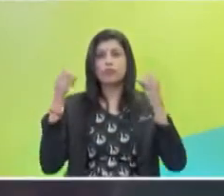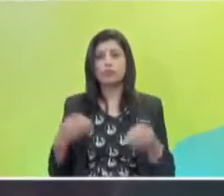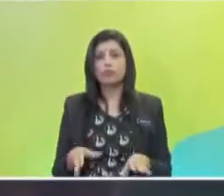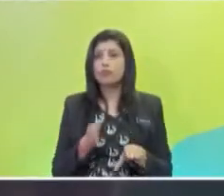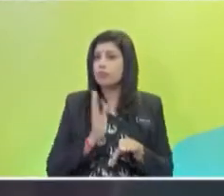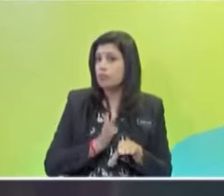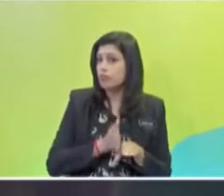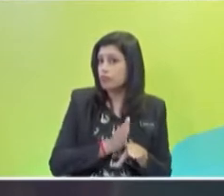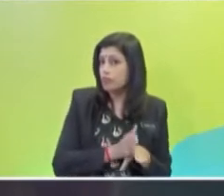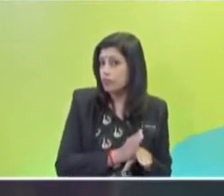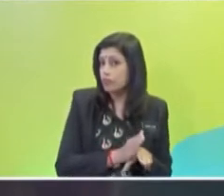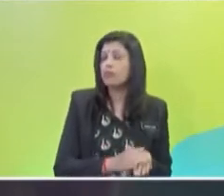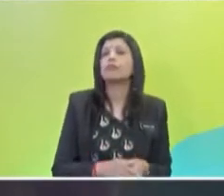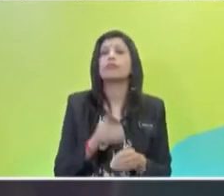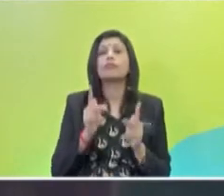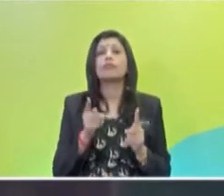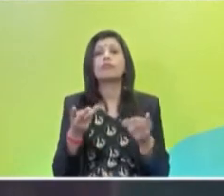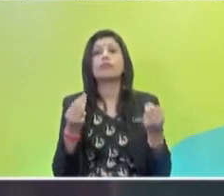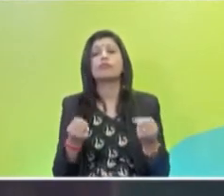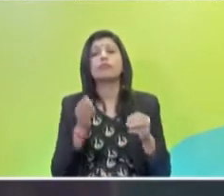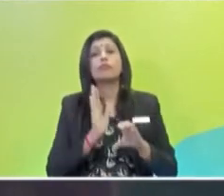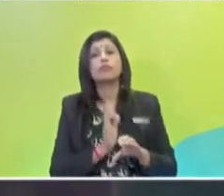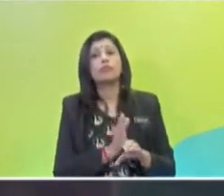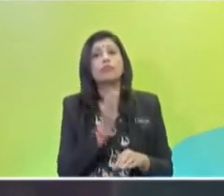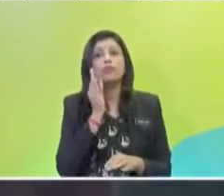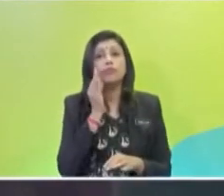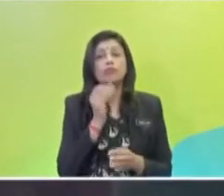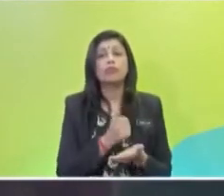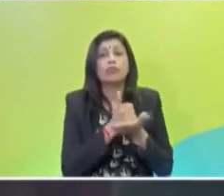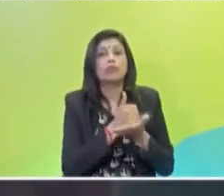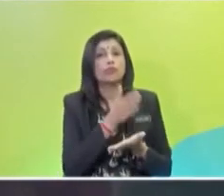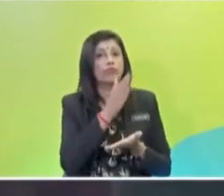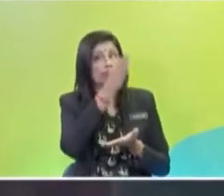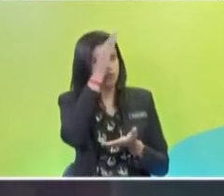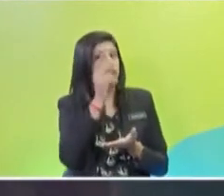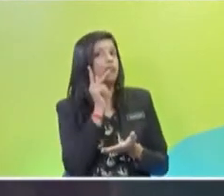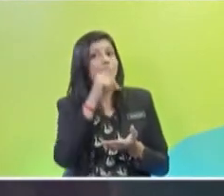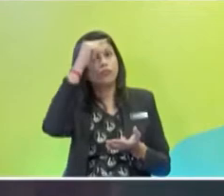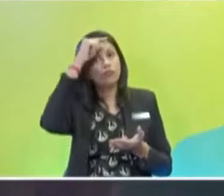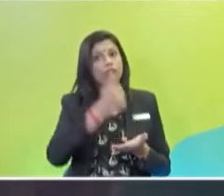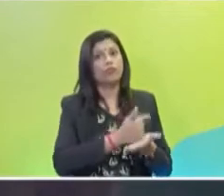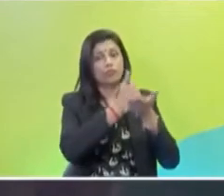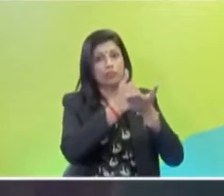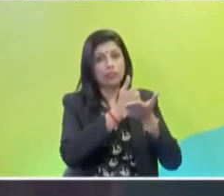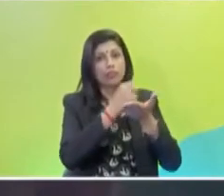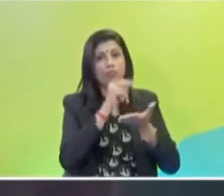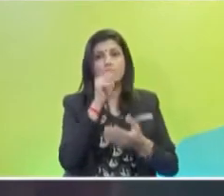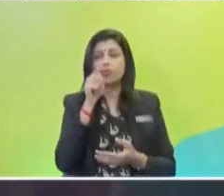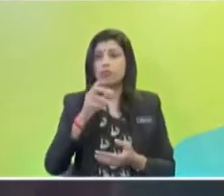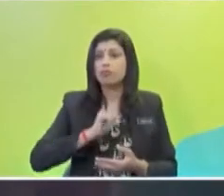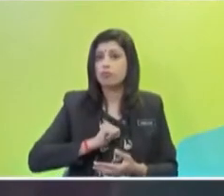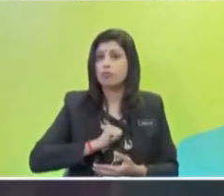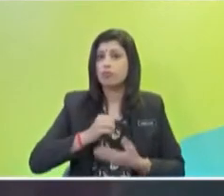di rumah nak potong buah, kena minta pertolongan mak ayah, okey? Sebab pisau tu tajam, takut tercedera luka tangan.